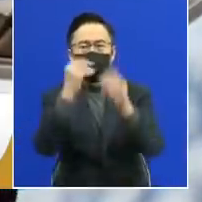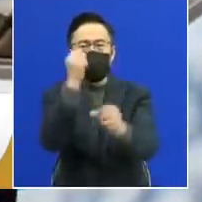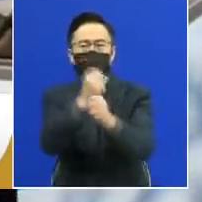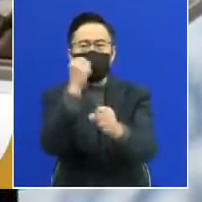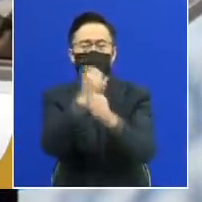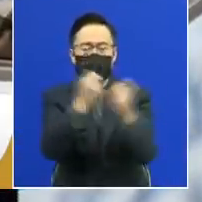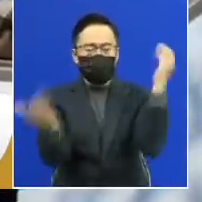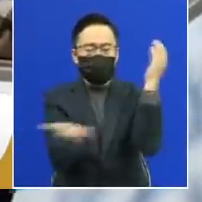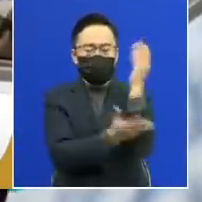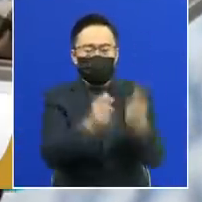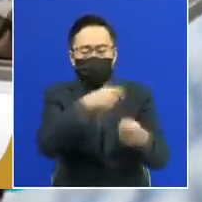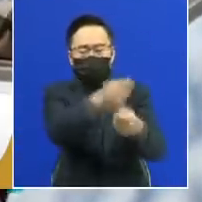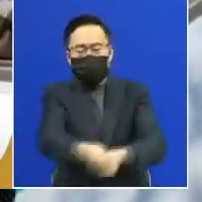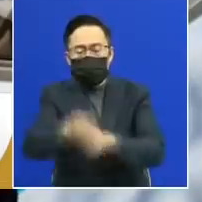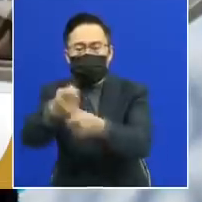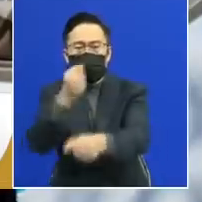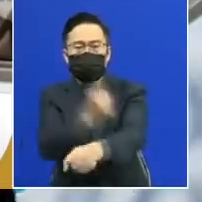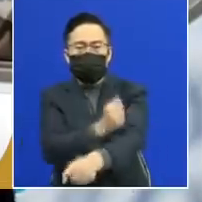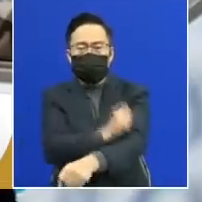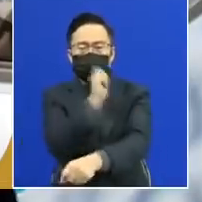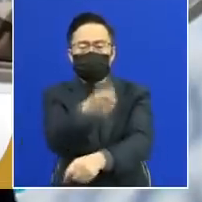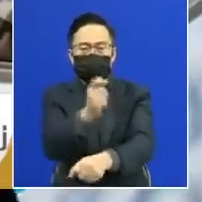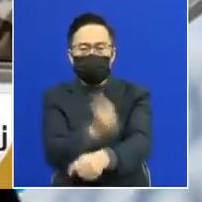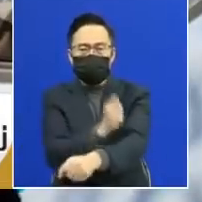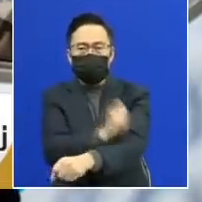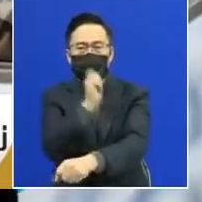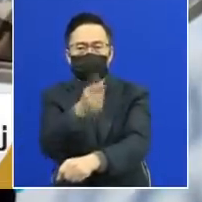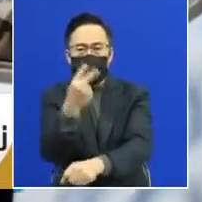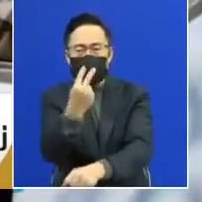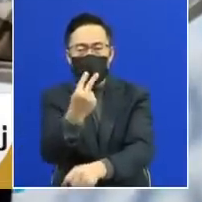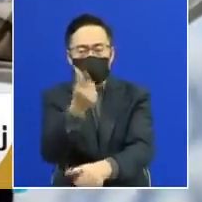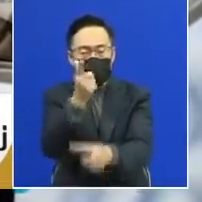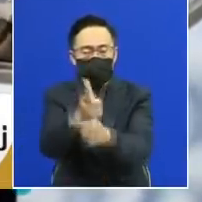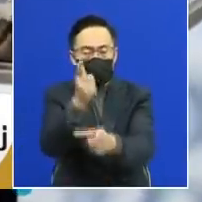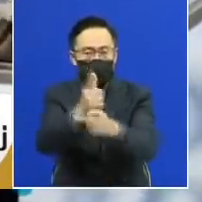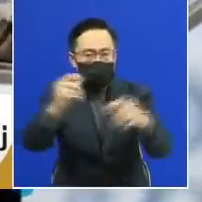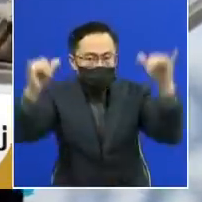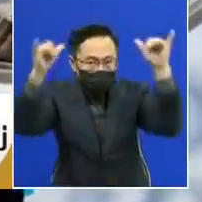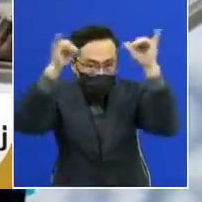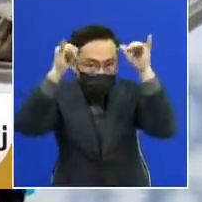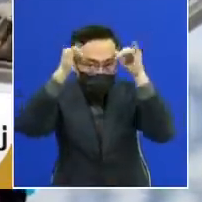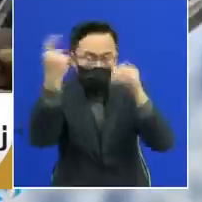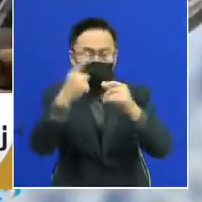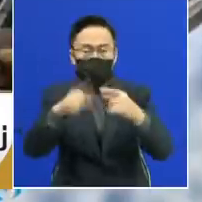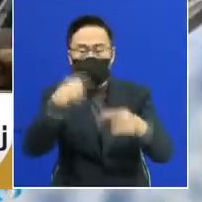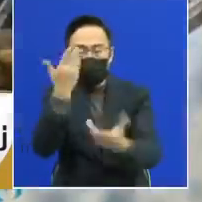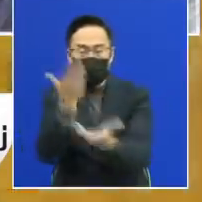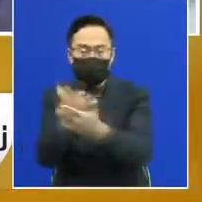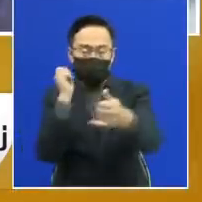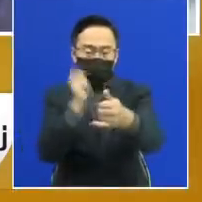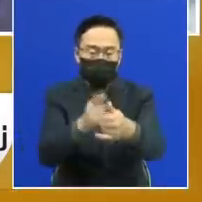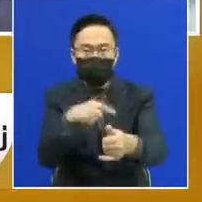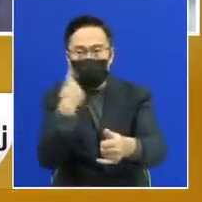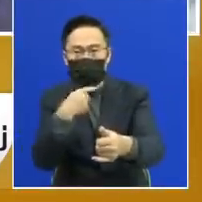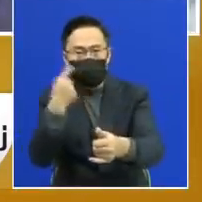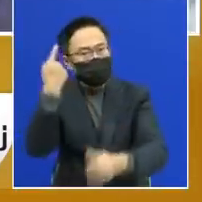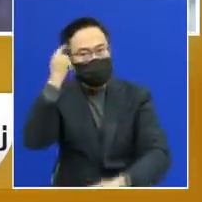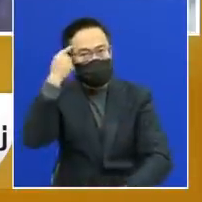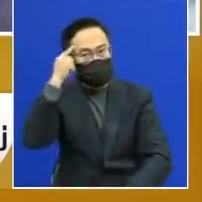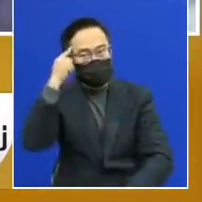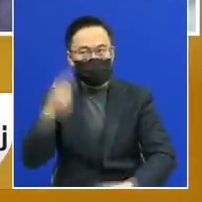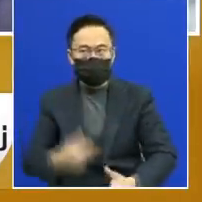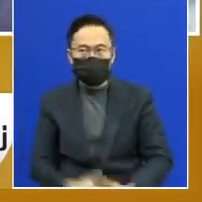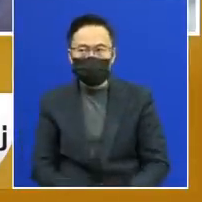าพูดกันว่ามารับจ้างไอ้ที่เลี้ยงวัวอะไรนี่แหละ อ๋อแต่ไม่รู้รับจ้างจากใครหรอหรือว่า ผมไม่รู้หรอกเคยได้มาการเขีย นพื้นที่แปลงนี้น